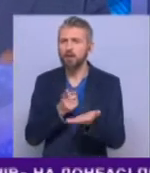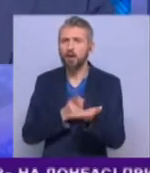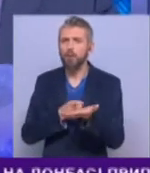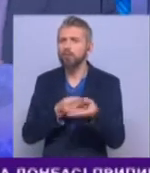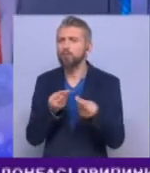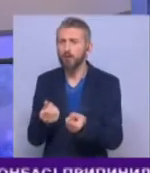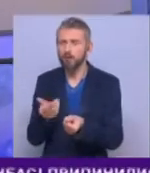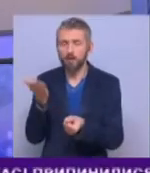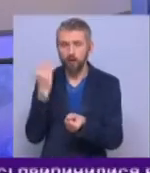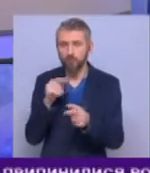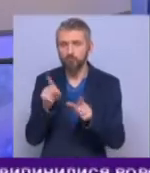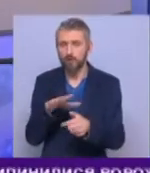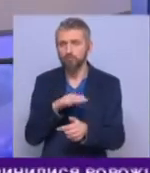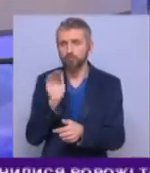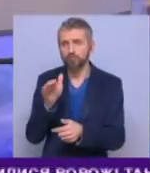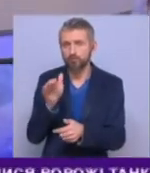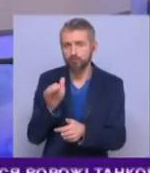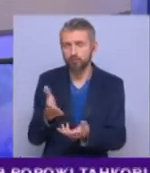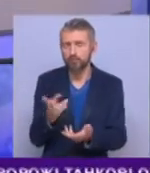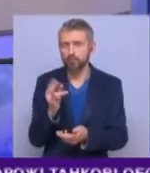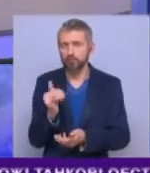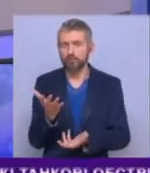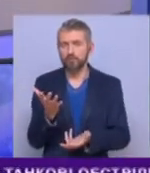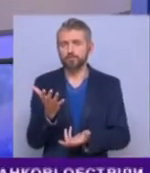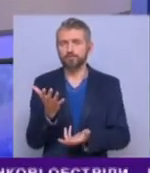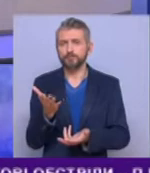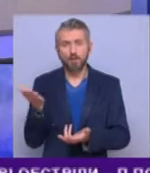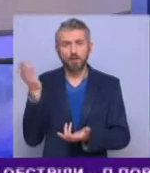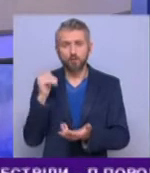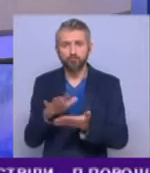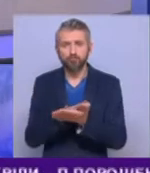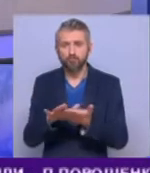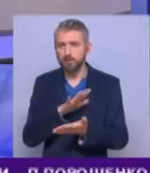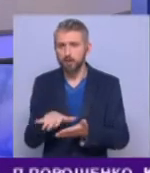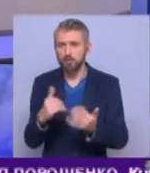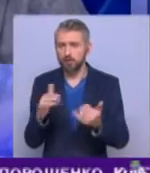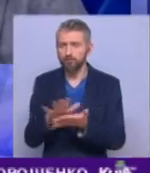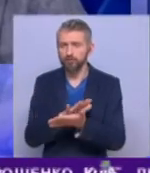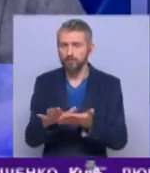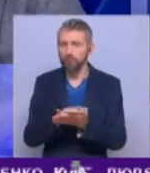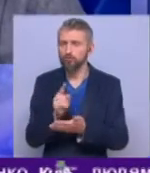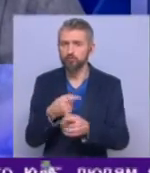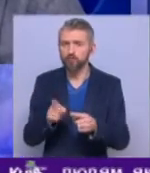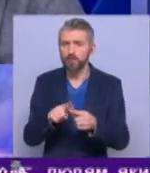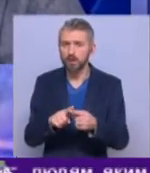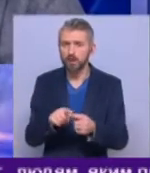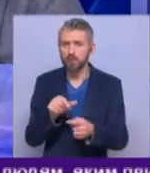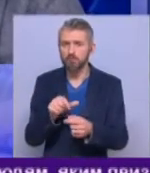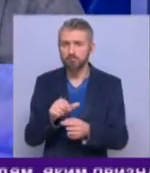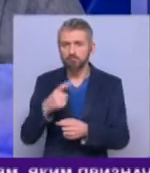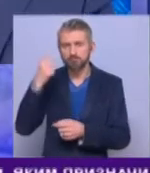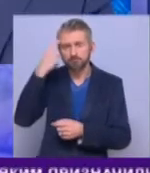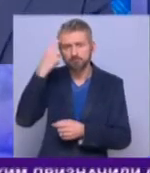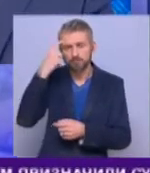що і раніше так би зверталися до власників цих територій, але тоді не чистили, а зараз чистять. Ну, тобто, чому? І... Це